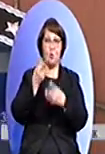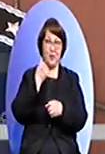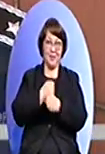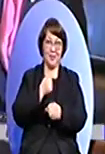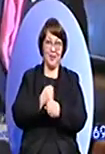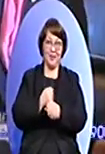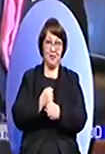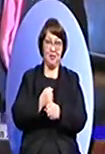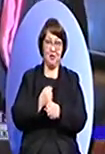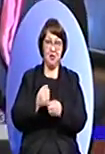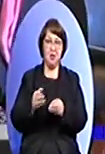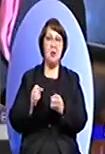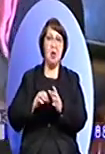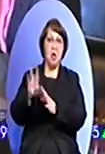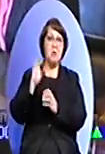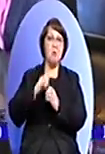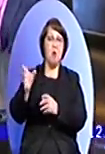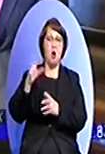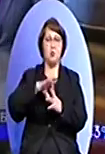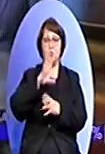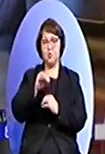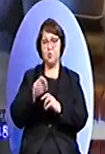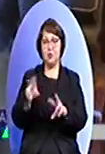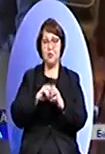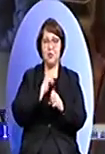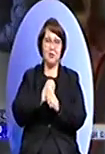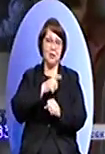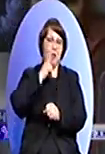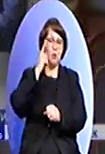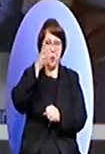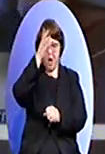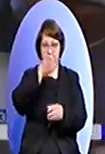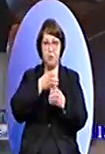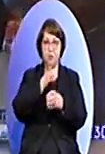нэвтэрсэн. Олон жил судалгааны ажил хийсэн залуу эрдэмтдэд